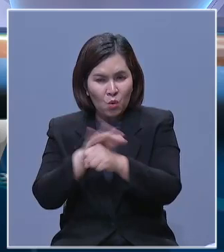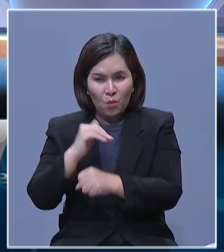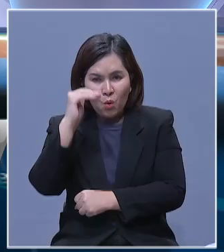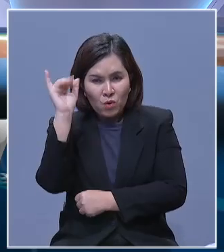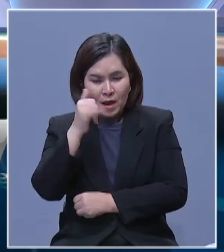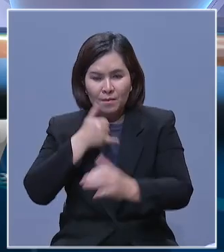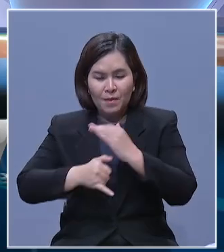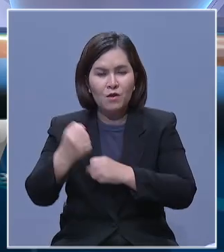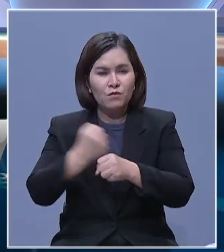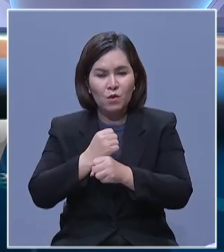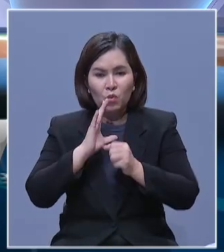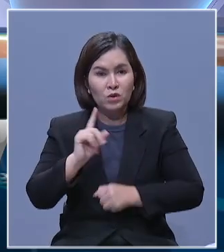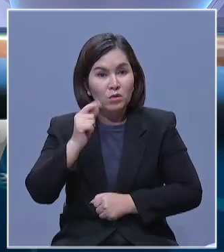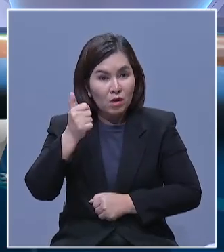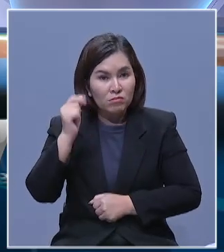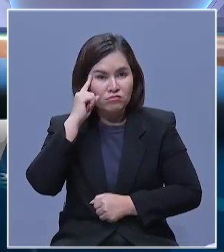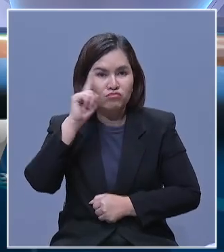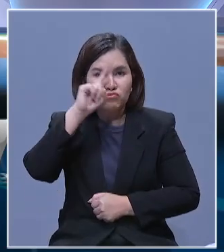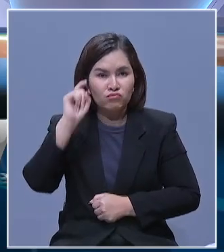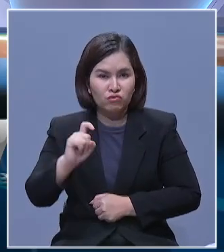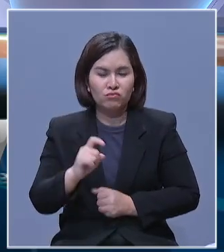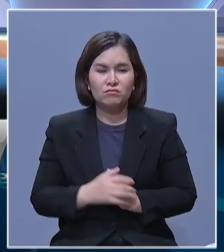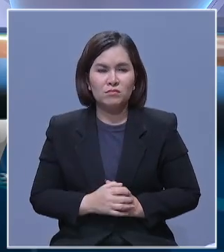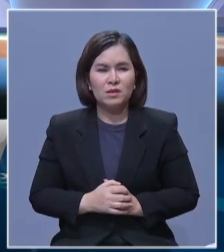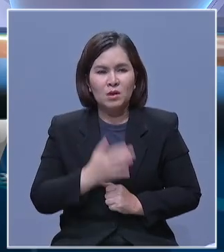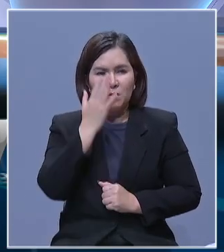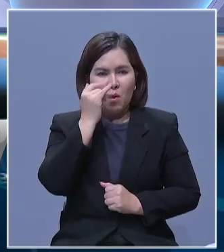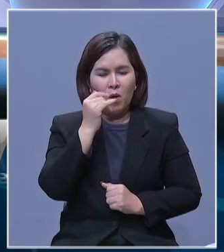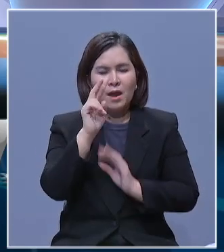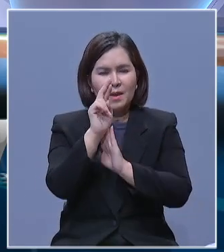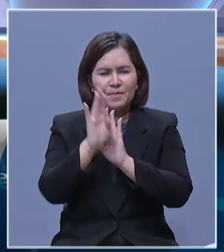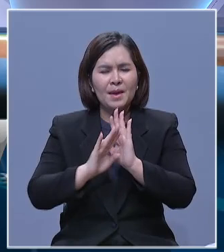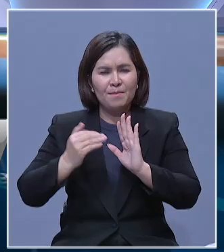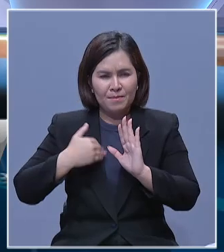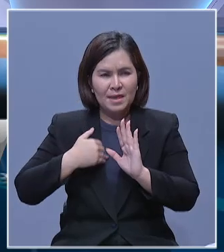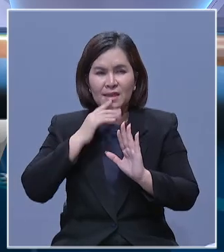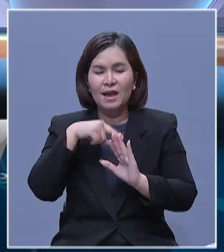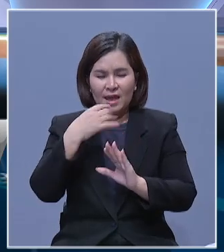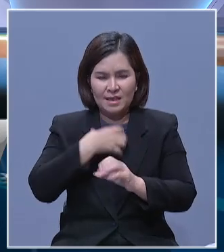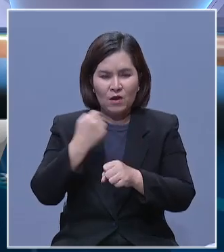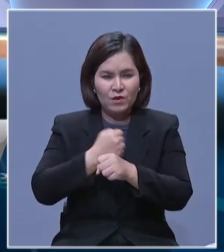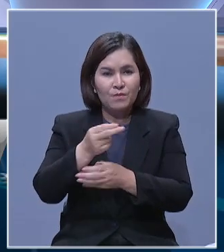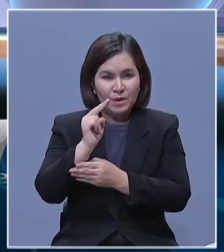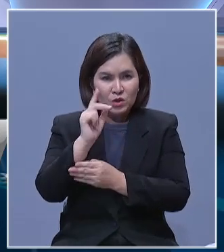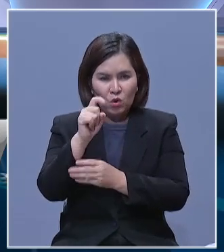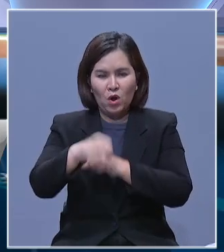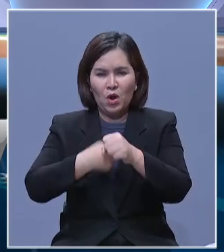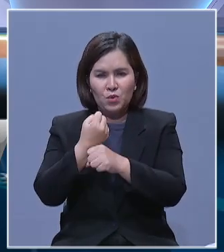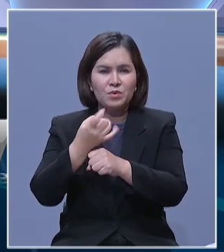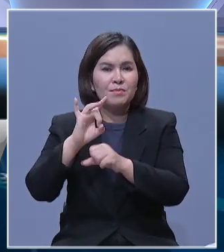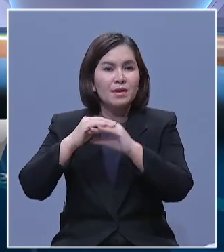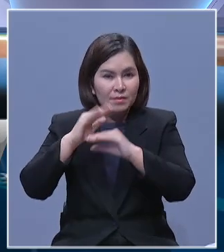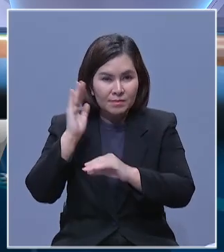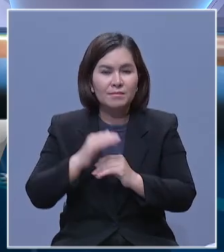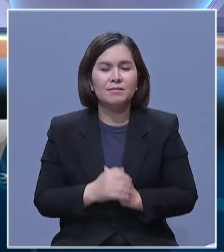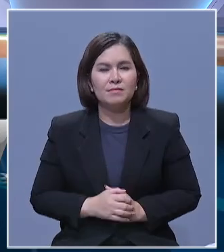ซ้อมยิงปืนตามลำพังมันไม่ได้อยู่แล้วถูกมั้ยถูกต้องมันมีกฎระเบียบนะคะนี่แปลว่าอายุ 18ปีขึ้นไปนะเดี๋ยเขไปใช้บริการได้ใช่แปลว่าสถาน